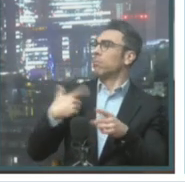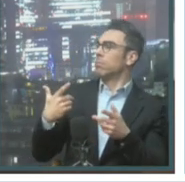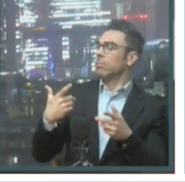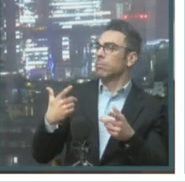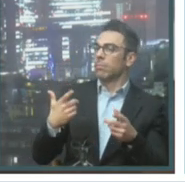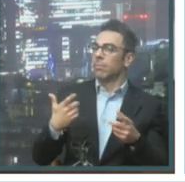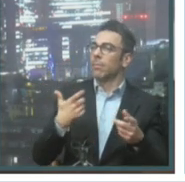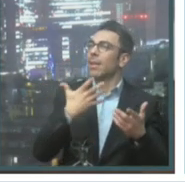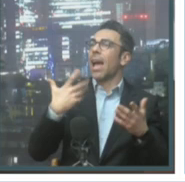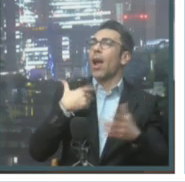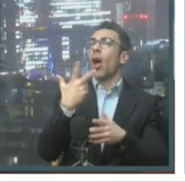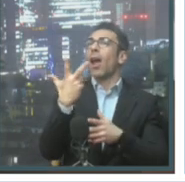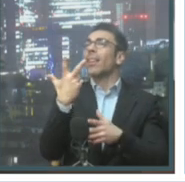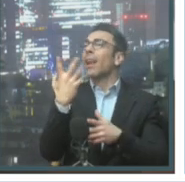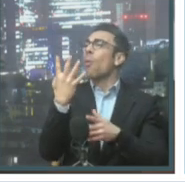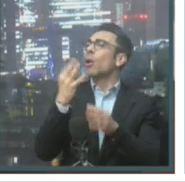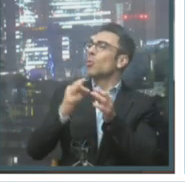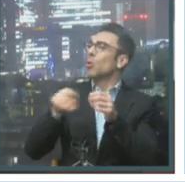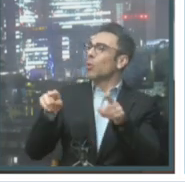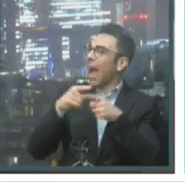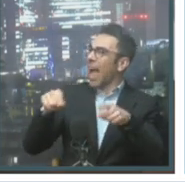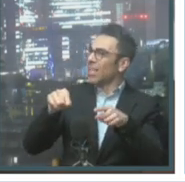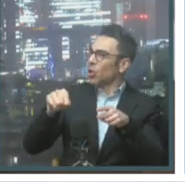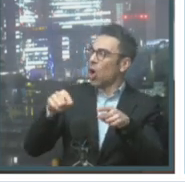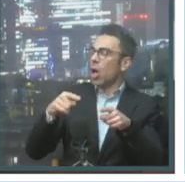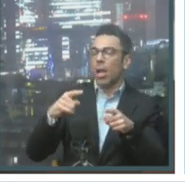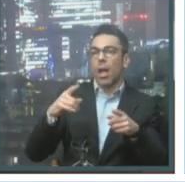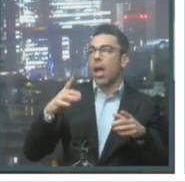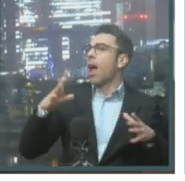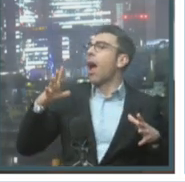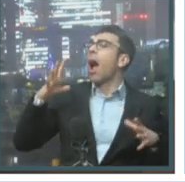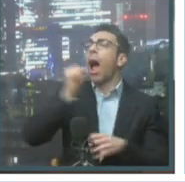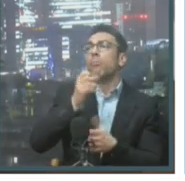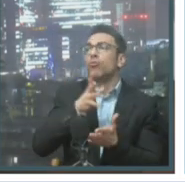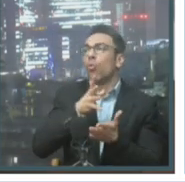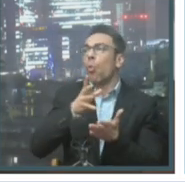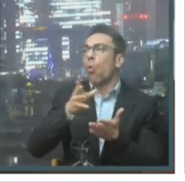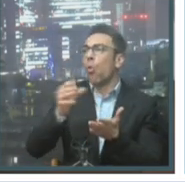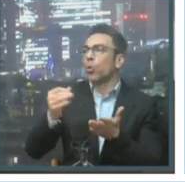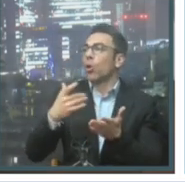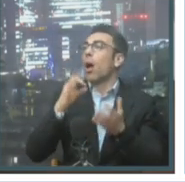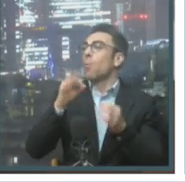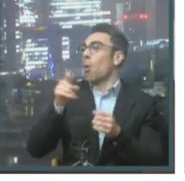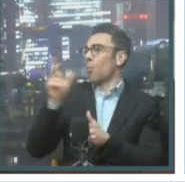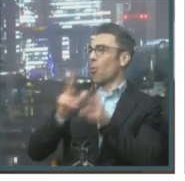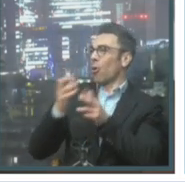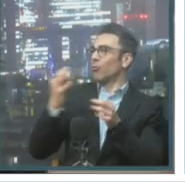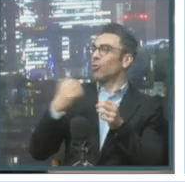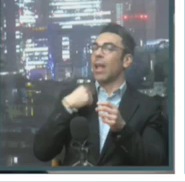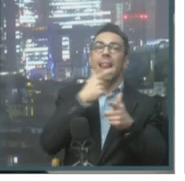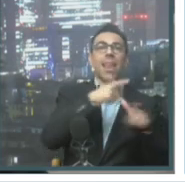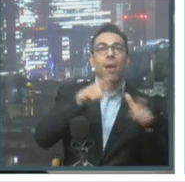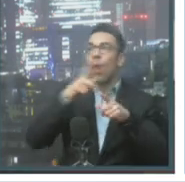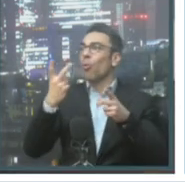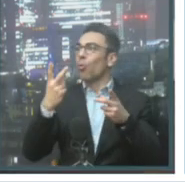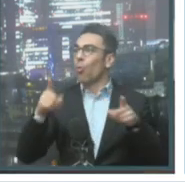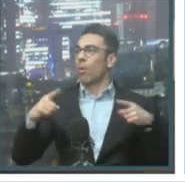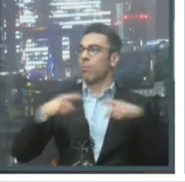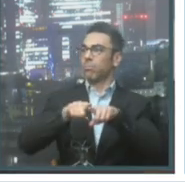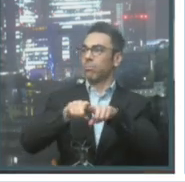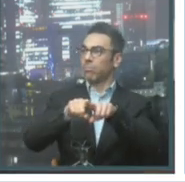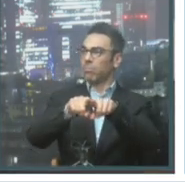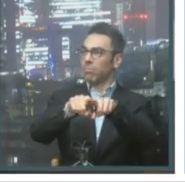34 minuti di canzone si capisce tutto e si vedeva con l'unione di qualche punto dici tu queste due lingue che si rincontrano